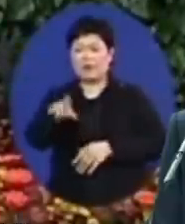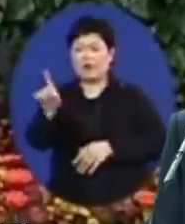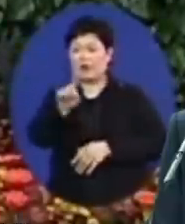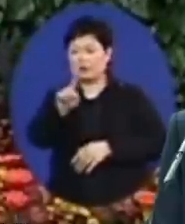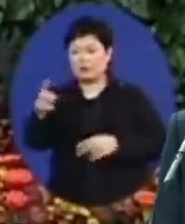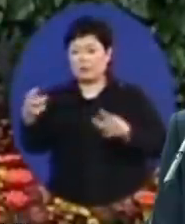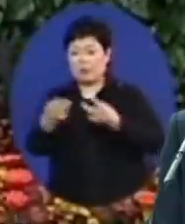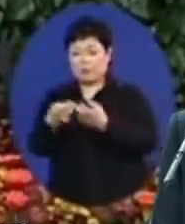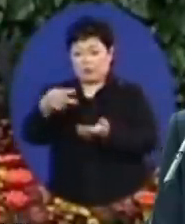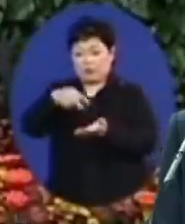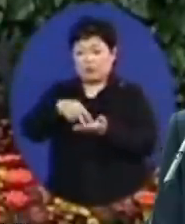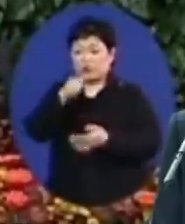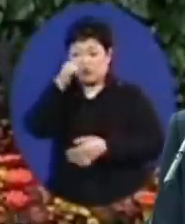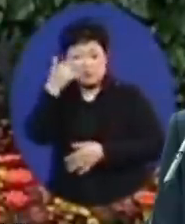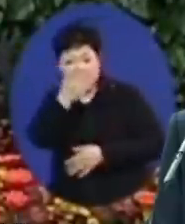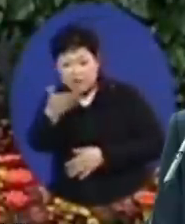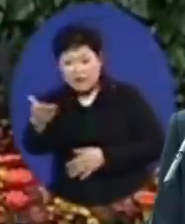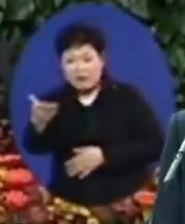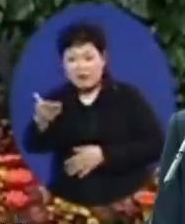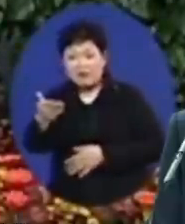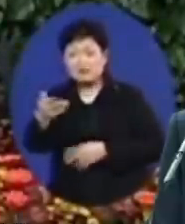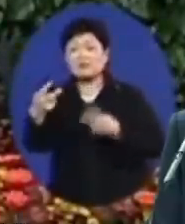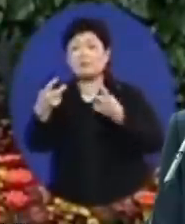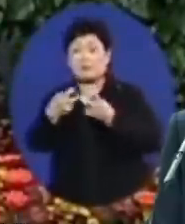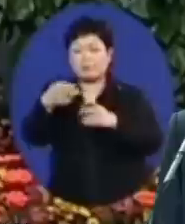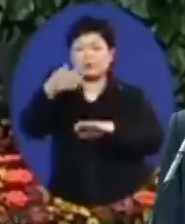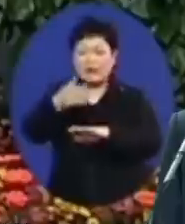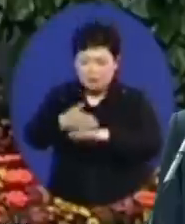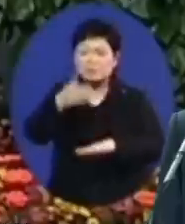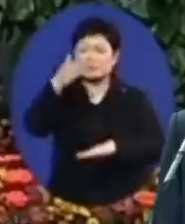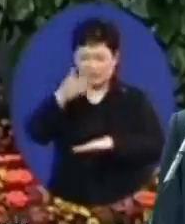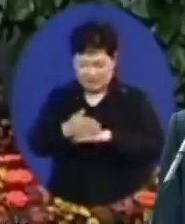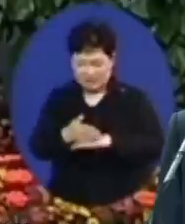있느냐? 감사하면 하나님 계신 집